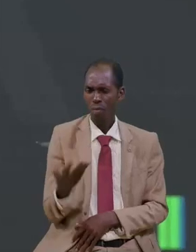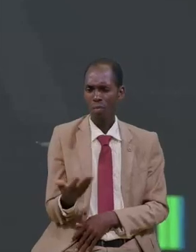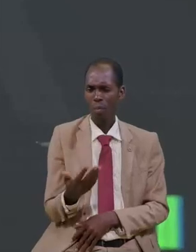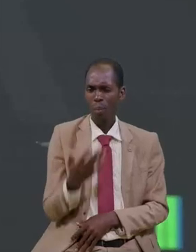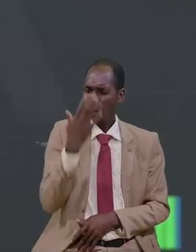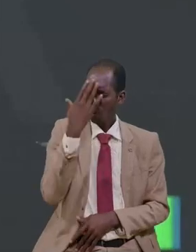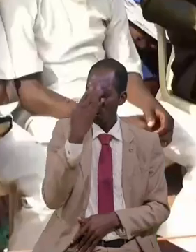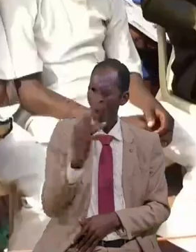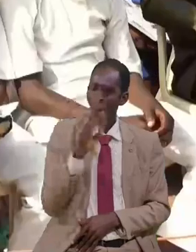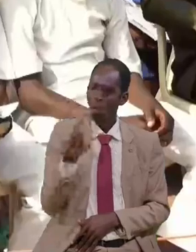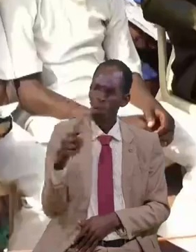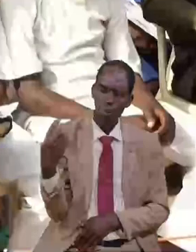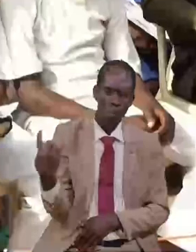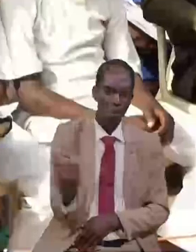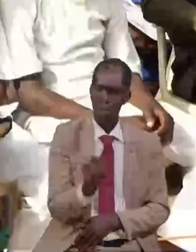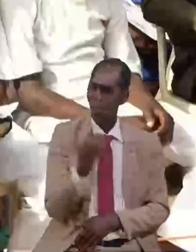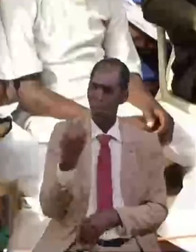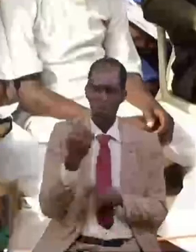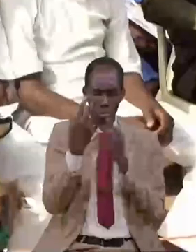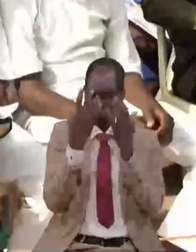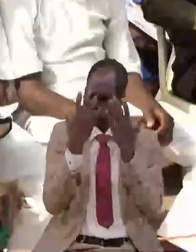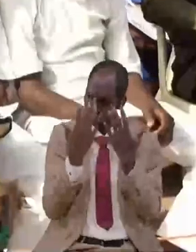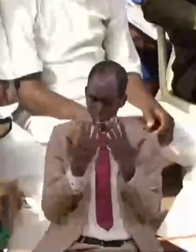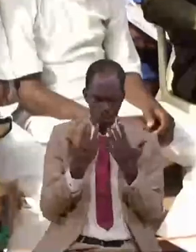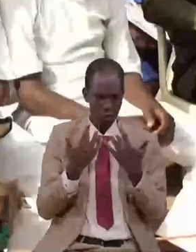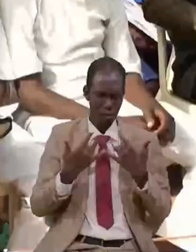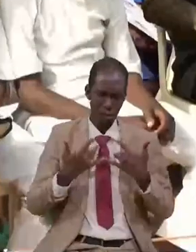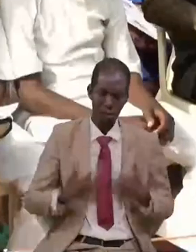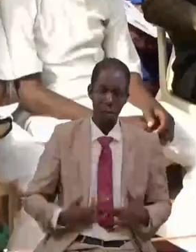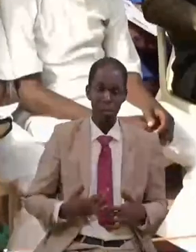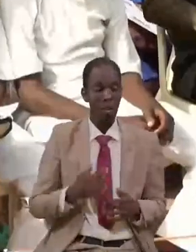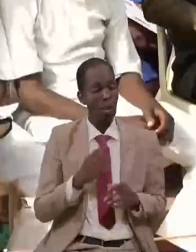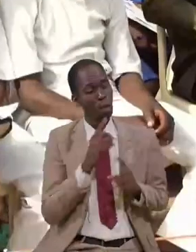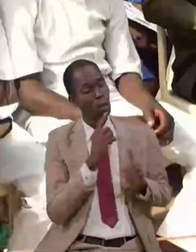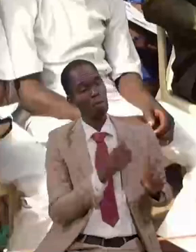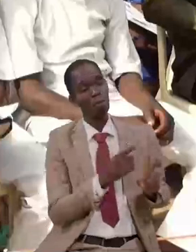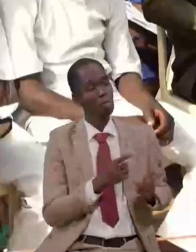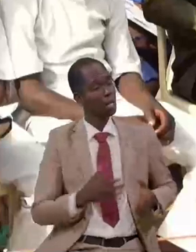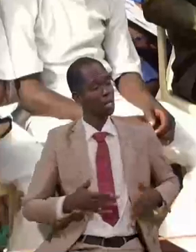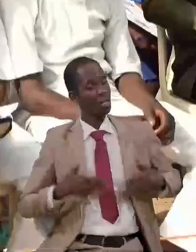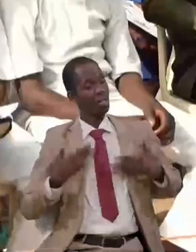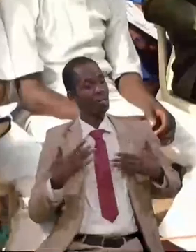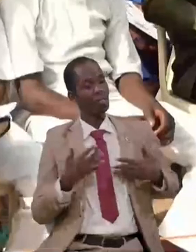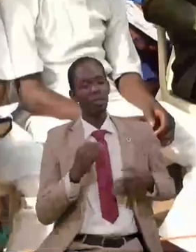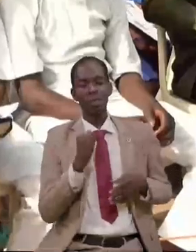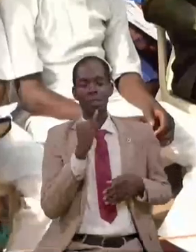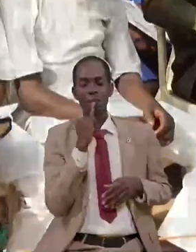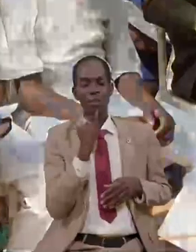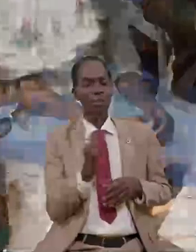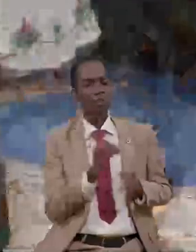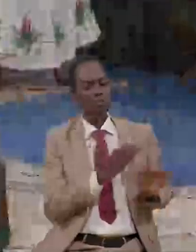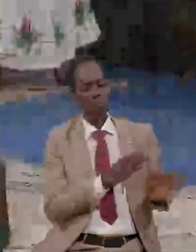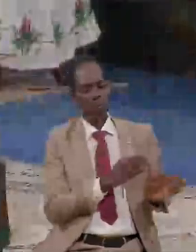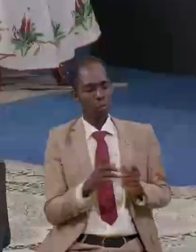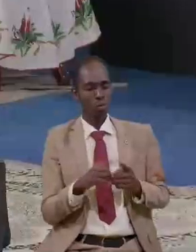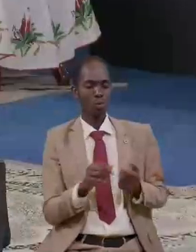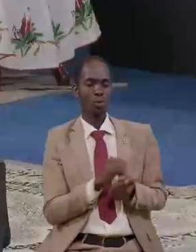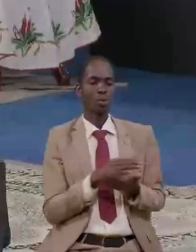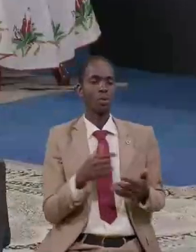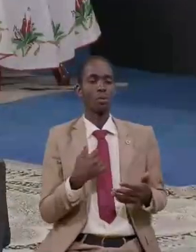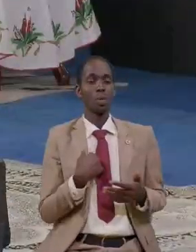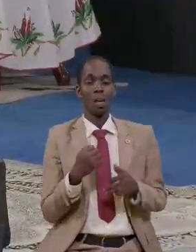es toujours triste comme ça? Et il dit, oh, la vie me poursuit,